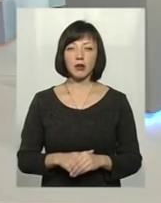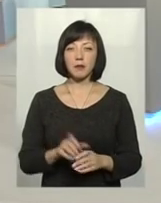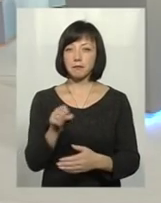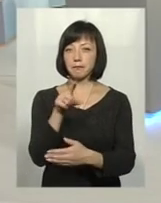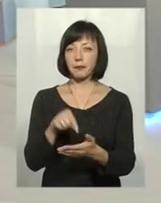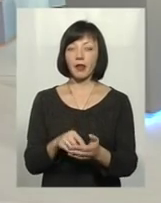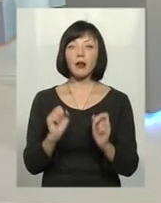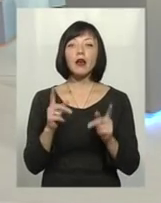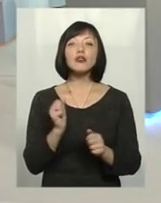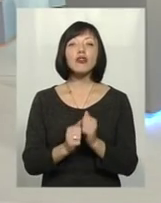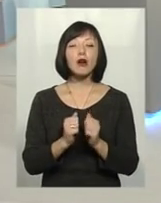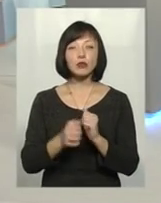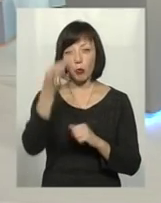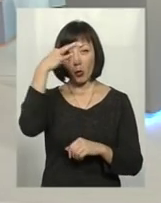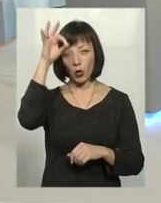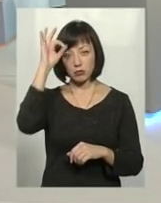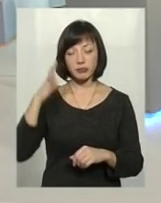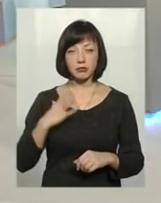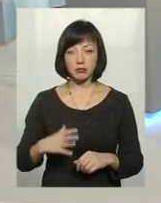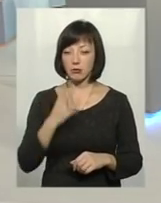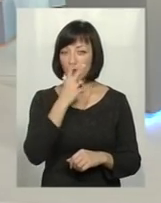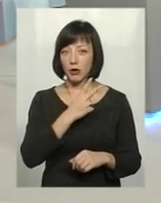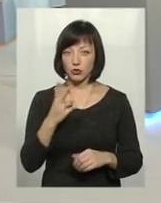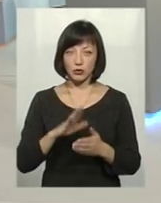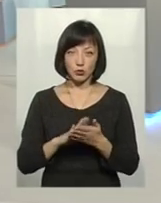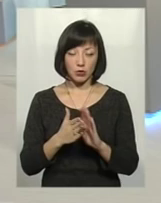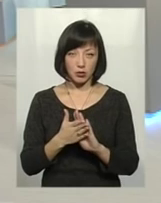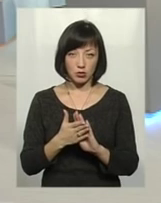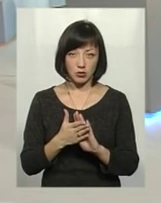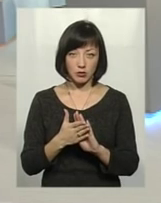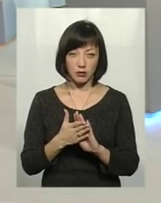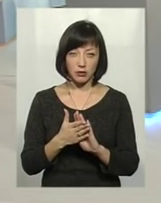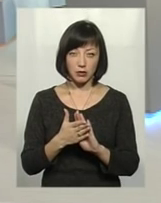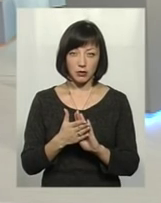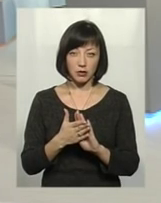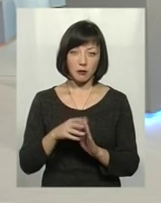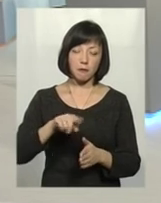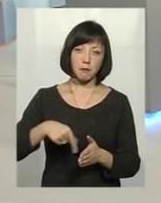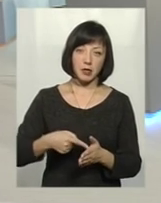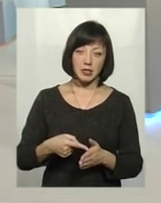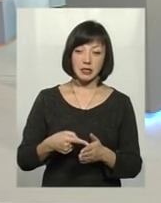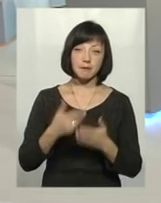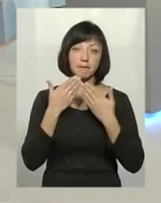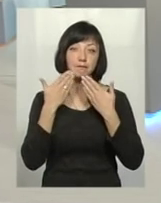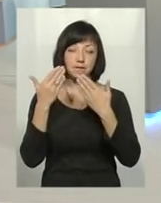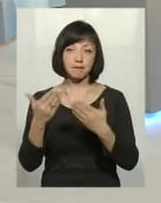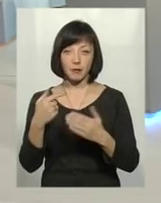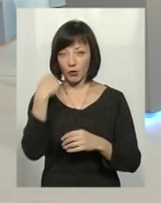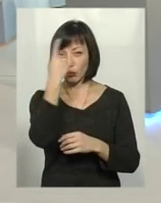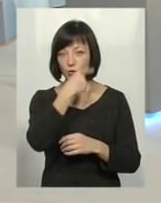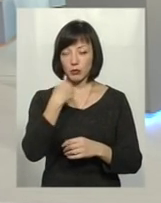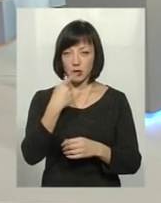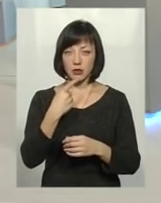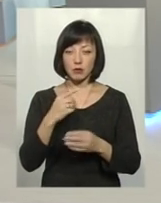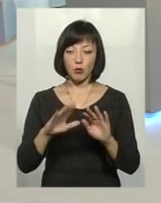часто поліції доводиться, ну, бачачи ситуацію в місті, звертатися особисто